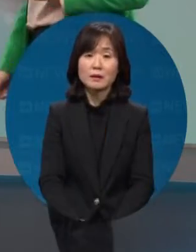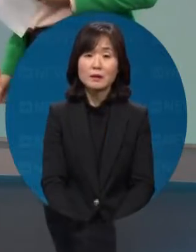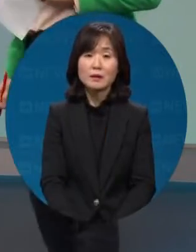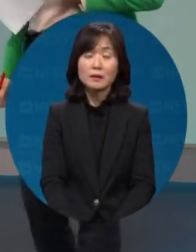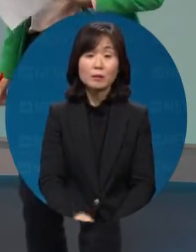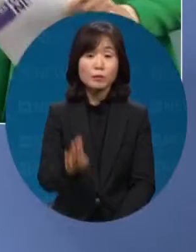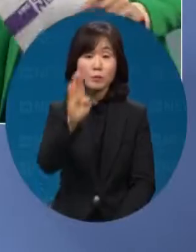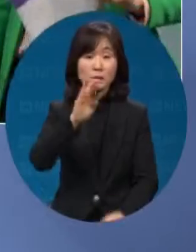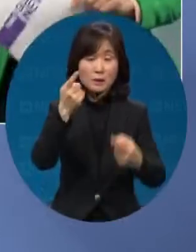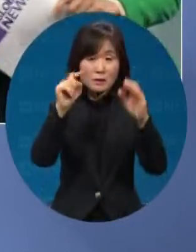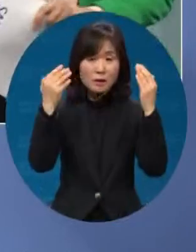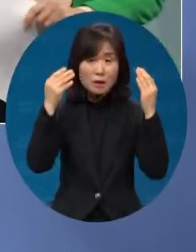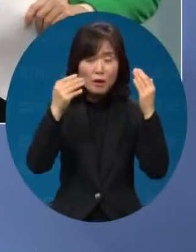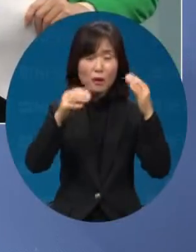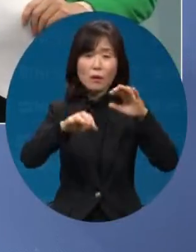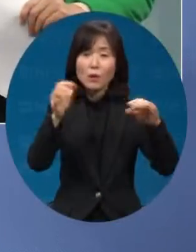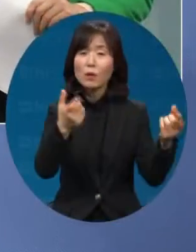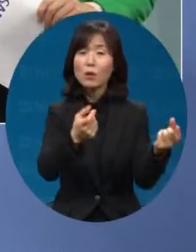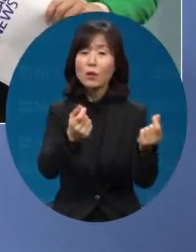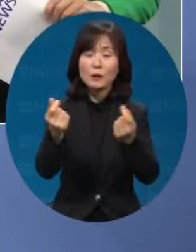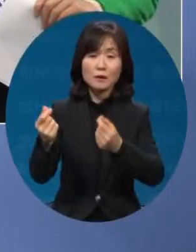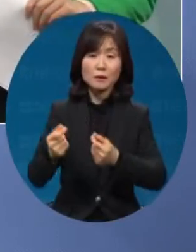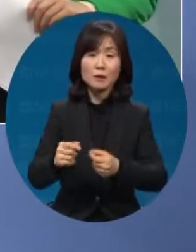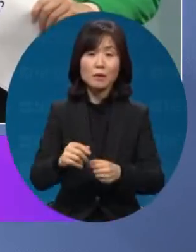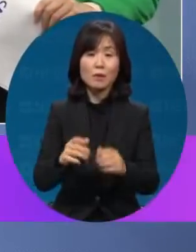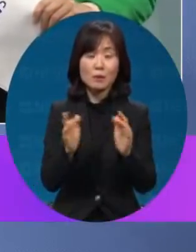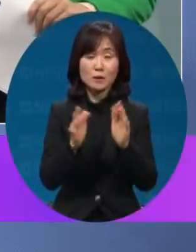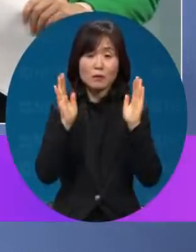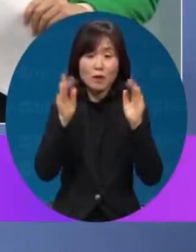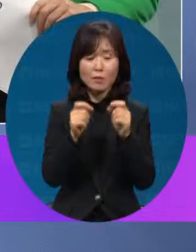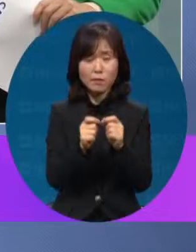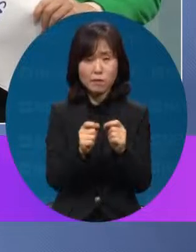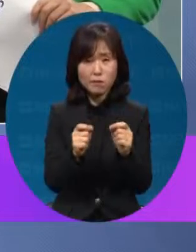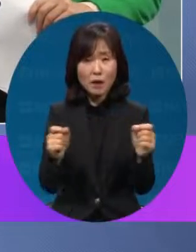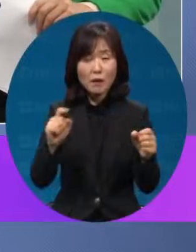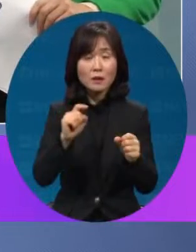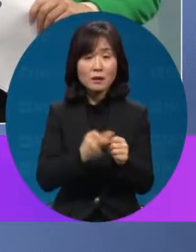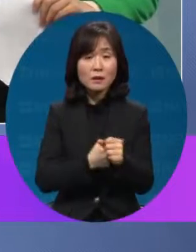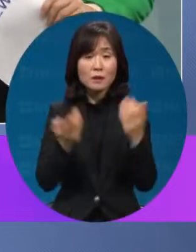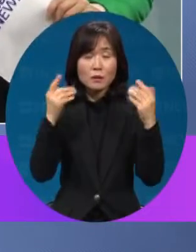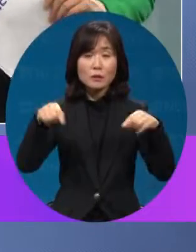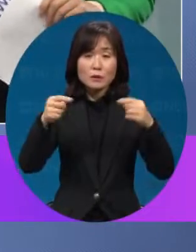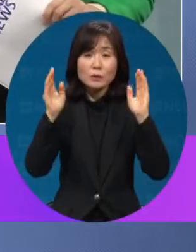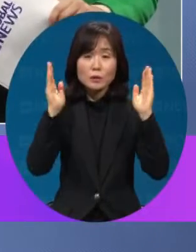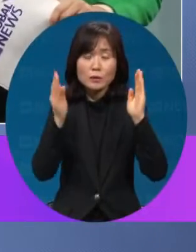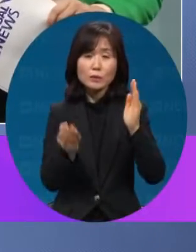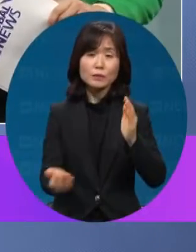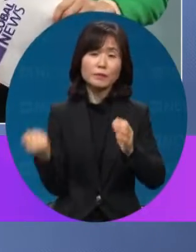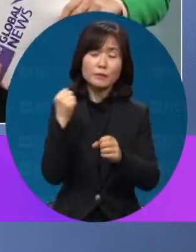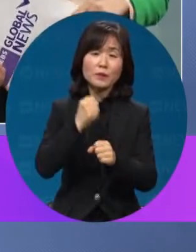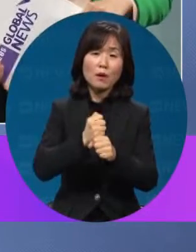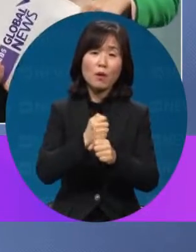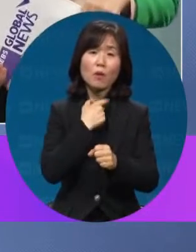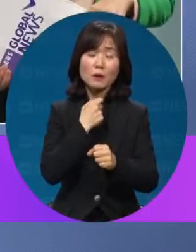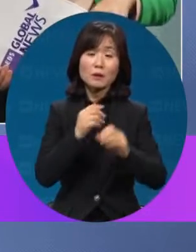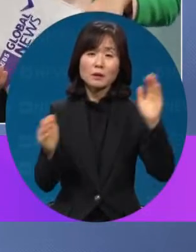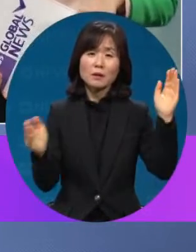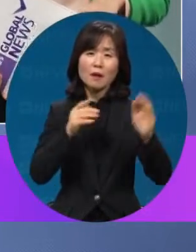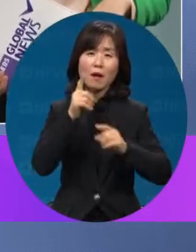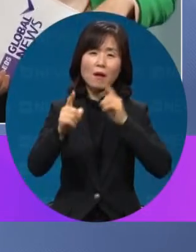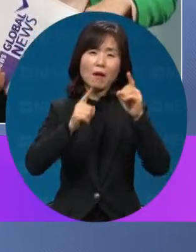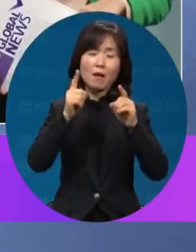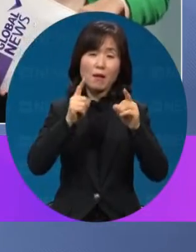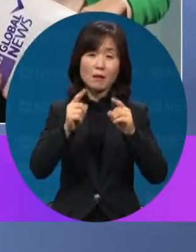이 브라질 대학가 역시 마찬가지인데 이 온라인 수업이 길어지면서 이 등교 수업 재개를 요구하는 학생들의